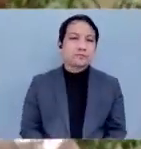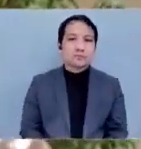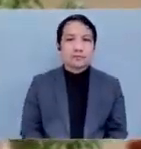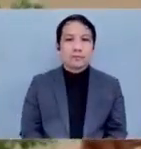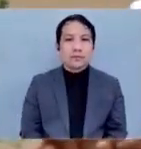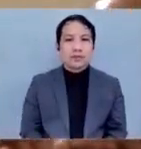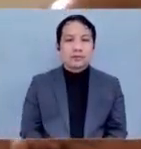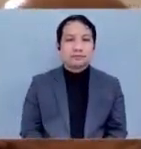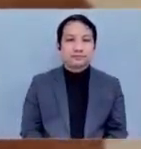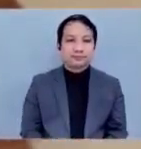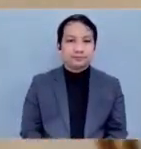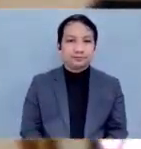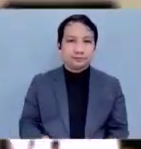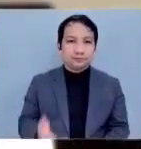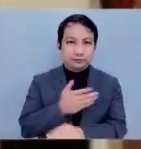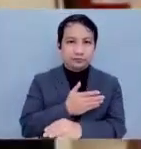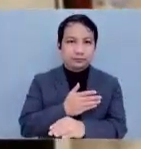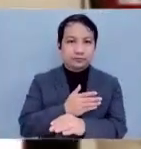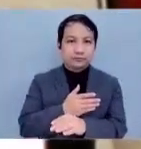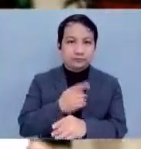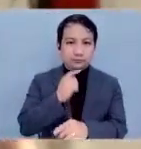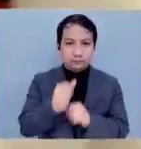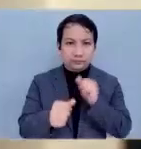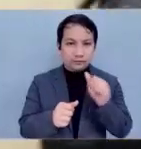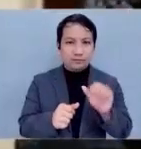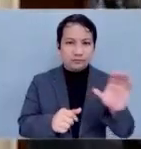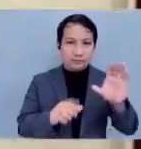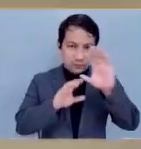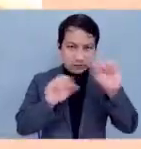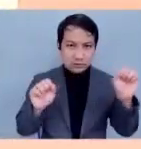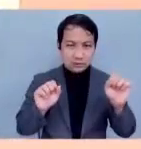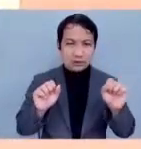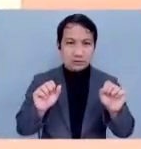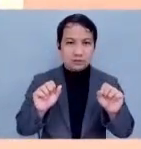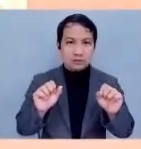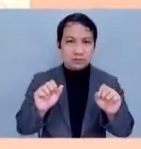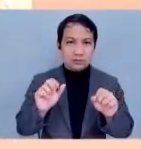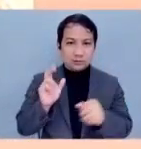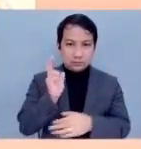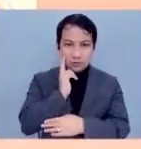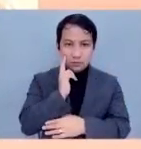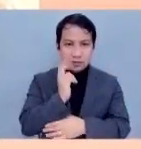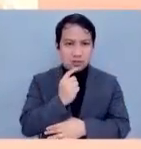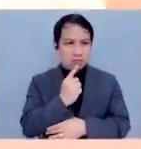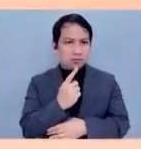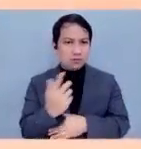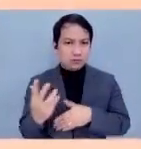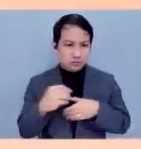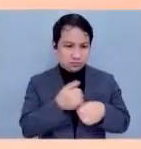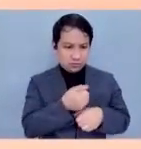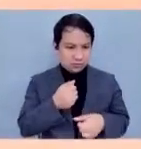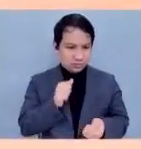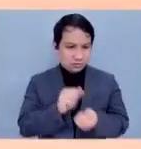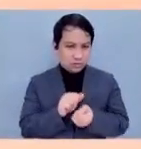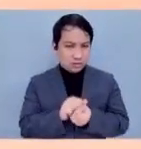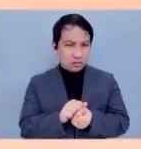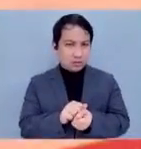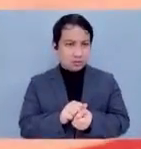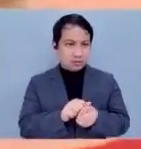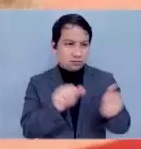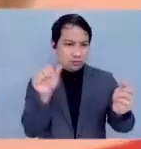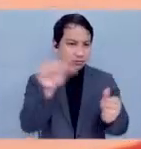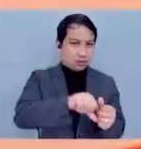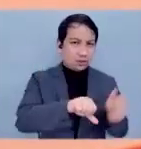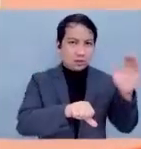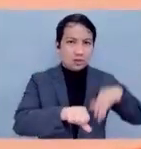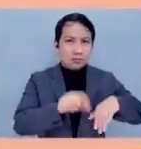Bukod kay Acorda, tahasang itinanggari ni dating Pangulong Rodrigo Duterte ang pagkakadawit sa kanya sa umano'y destabilization plot